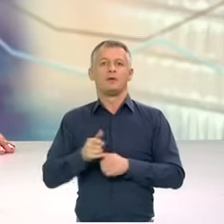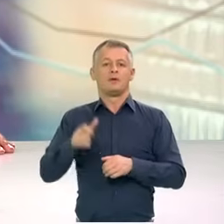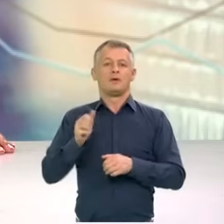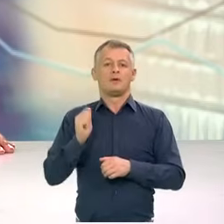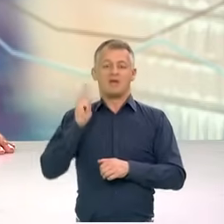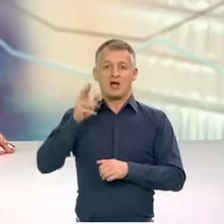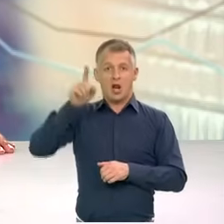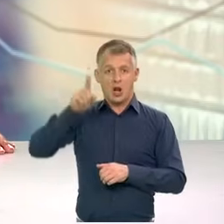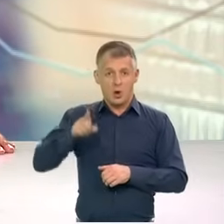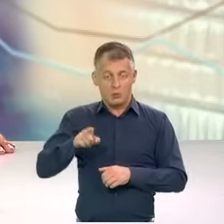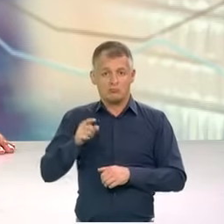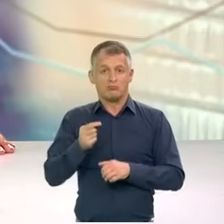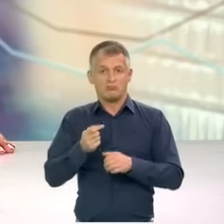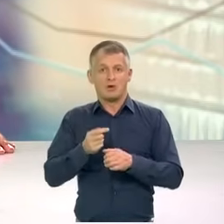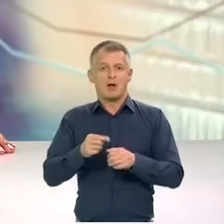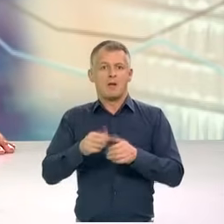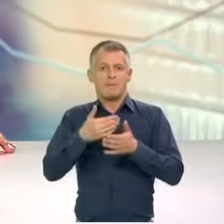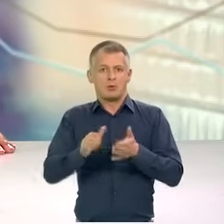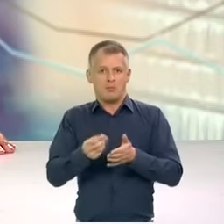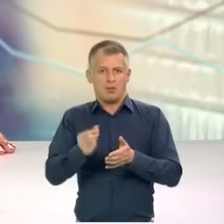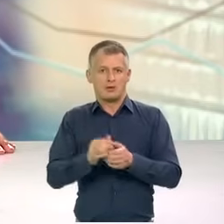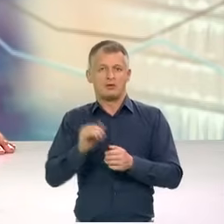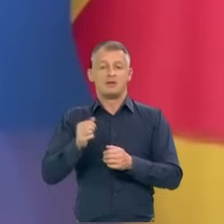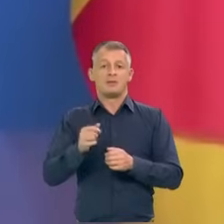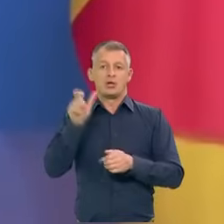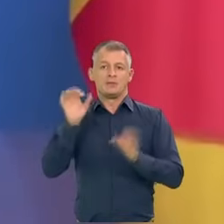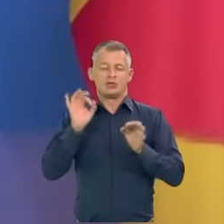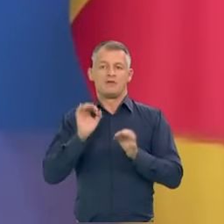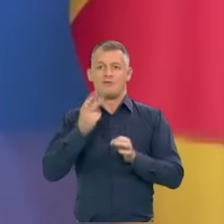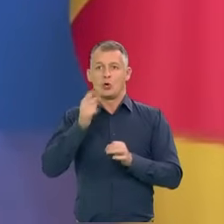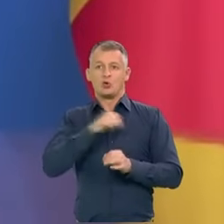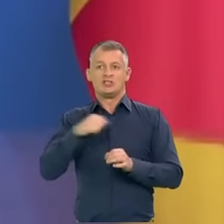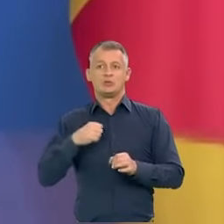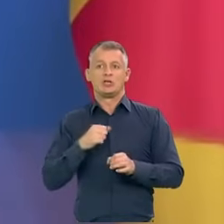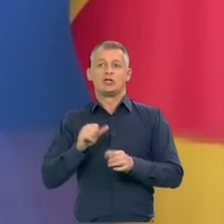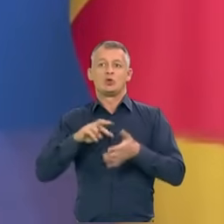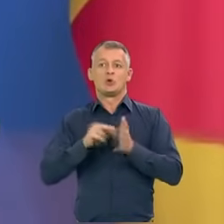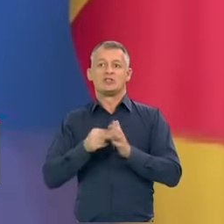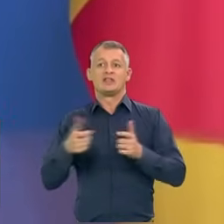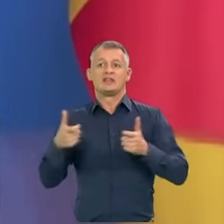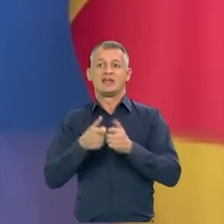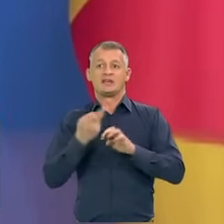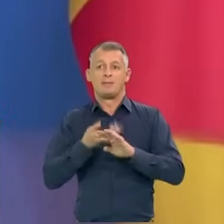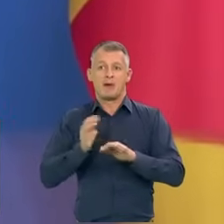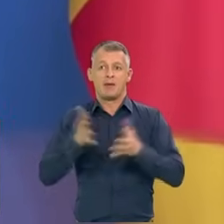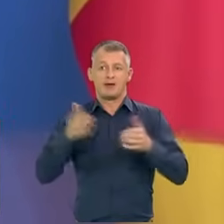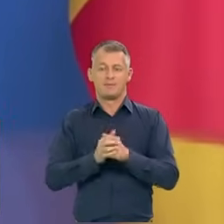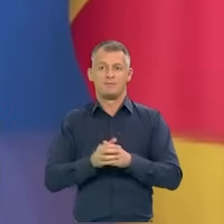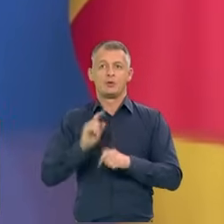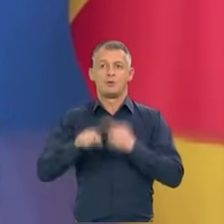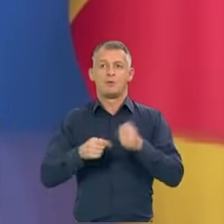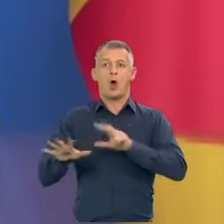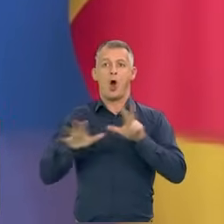ieșire taxe mai mari de anul viitor există un plus de venituri bugetare după primele opt